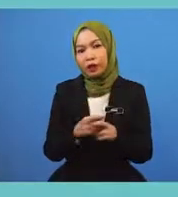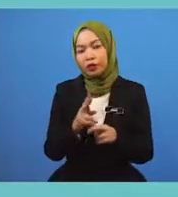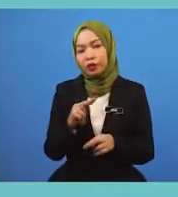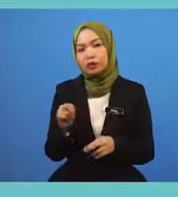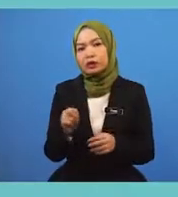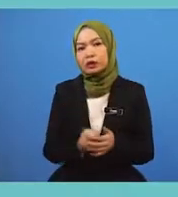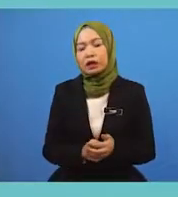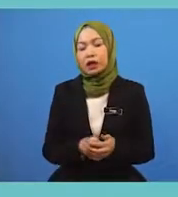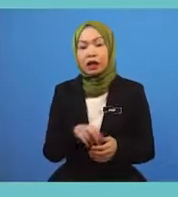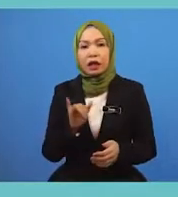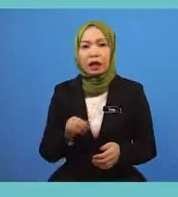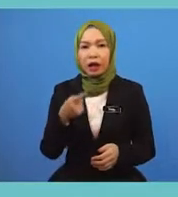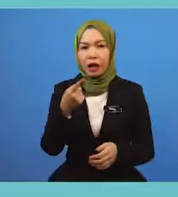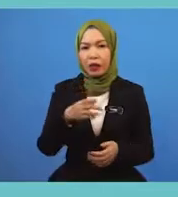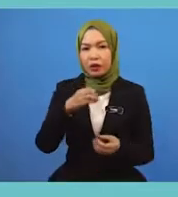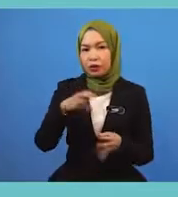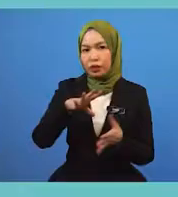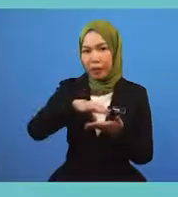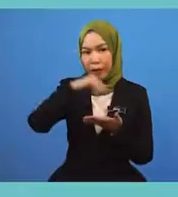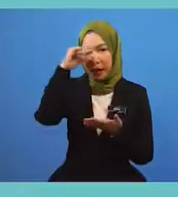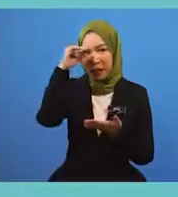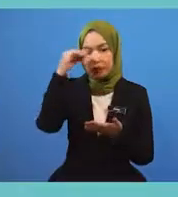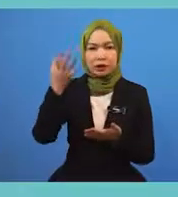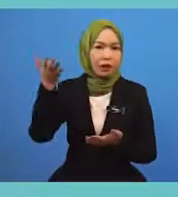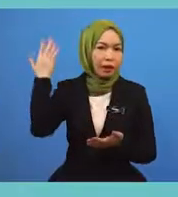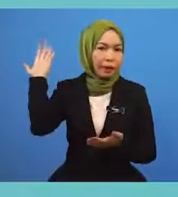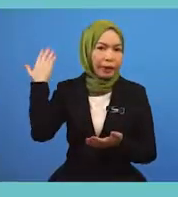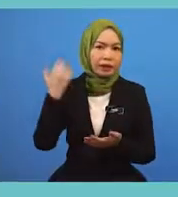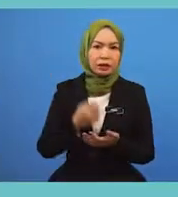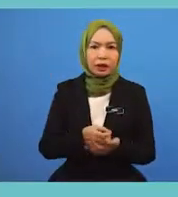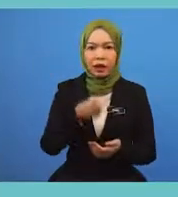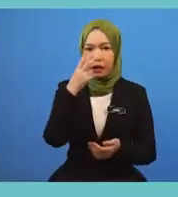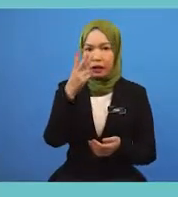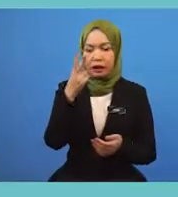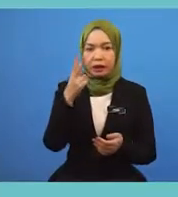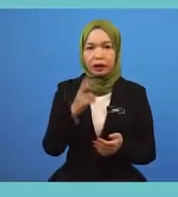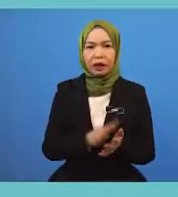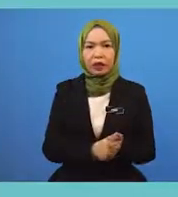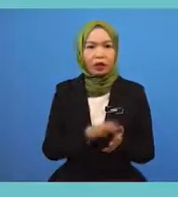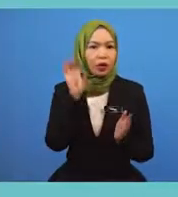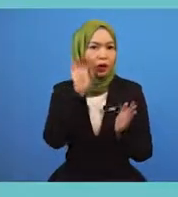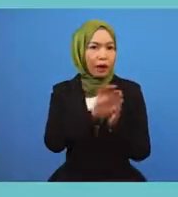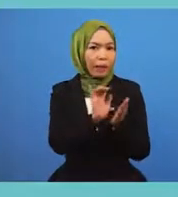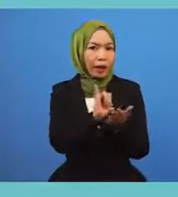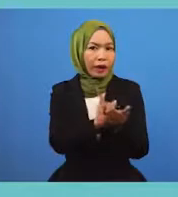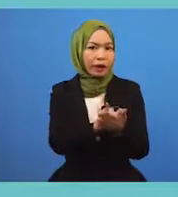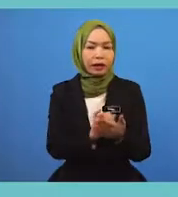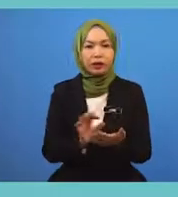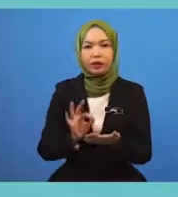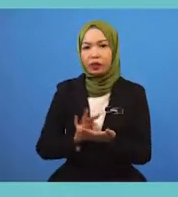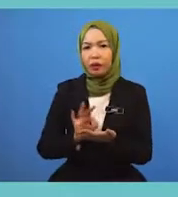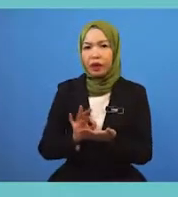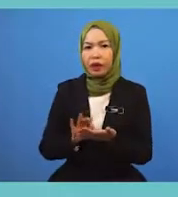ini. Boleh lihat paparan yang diberikan. Bilangan mol dikira